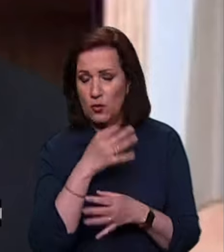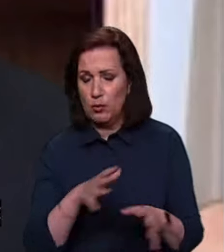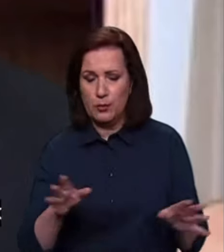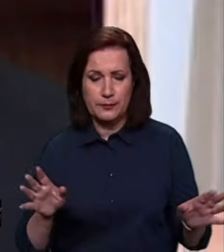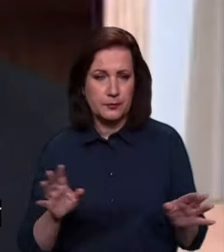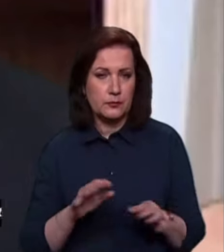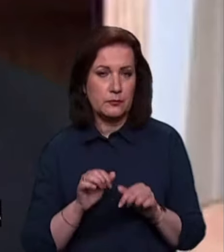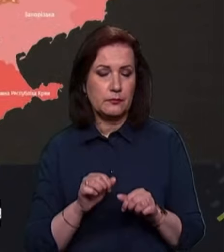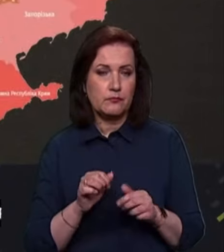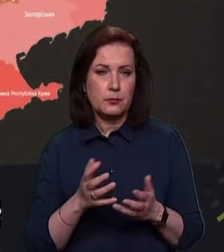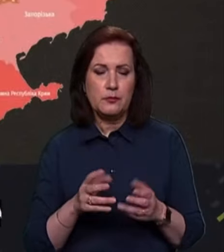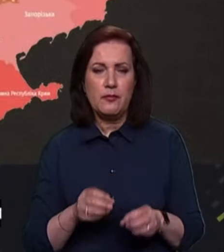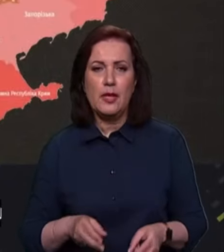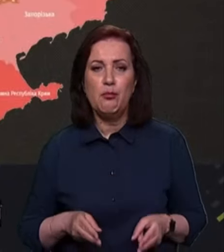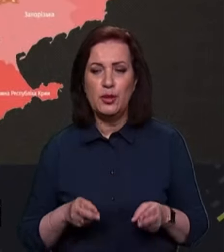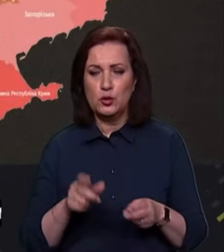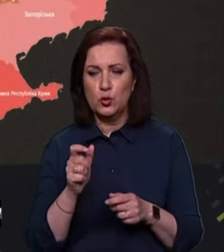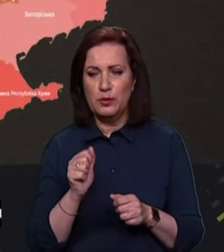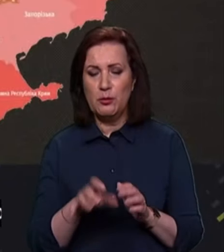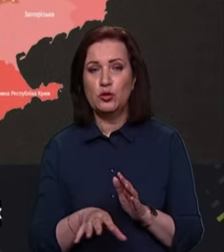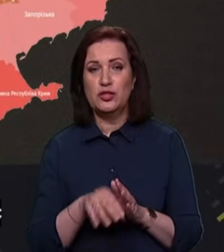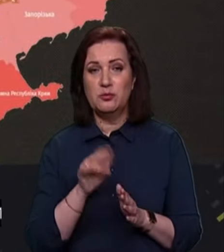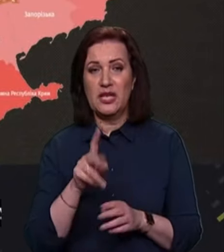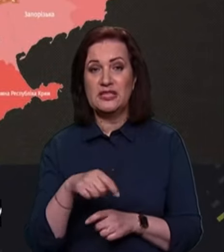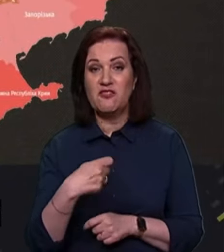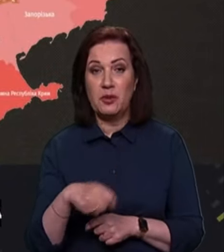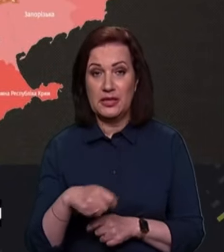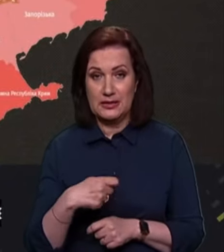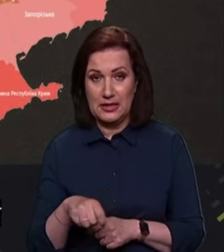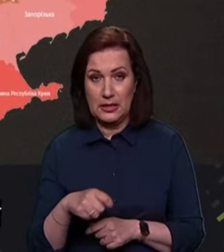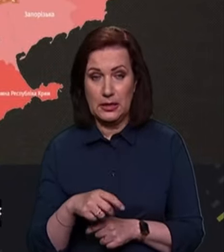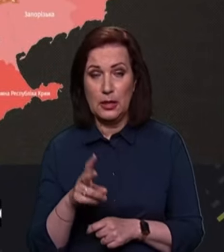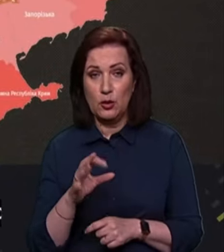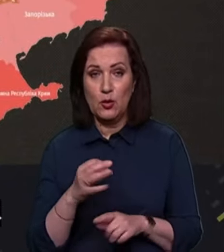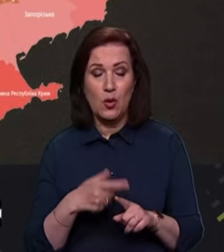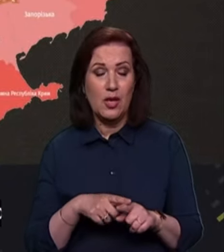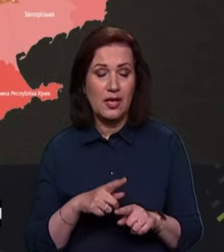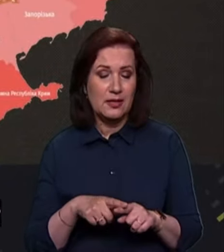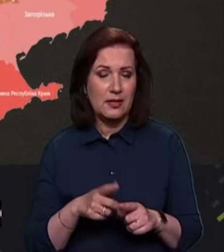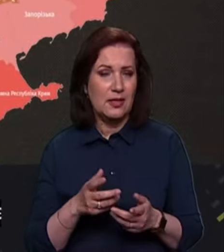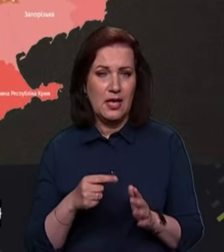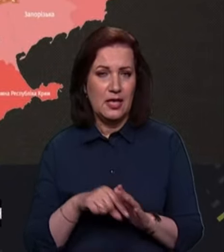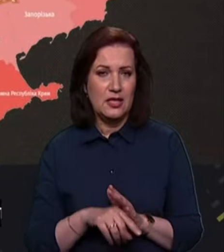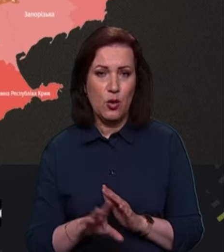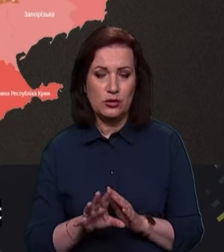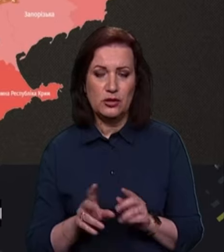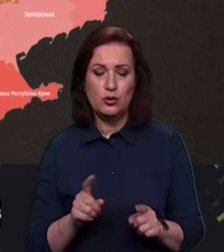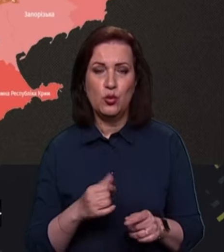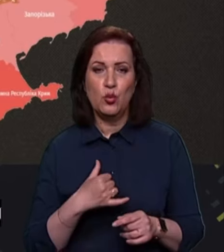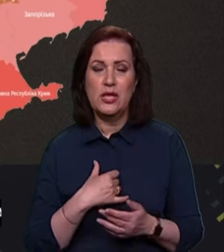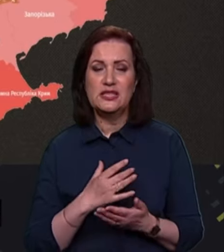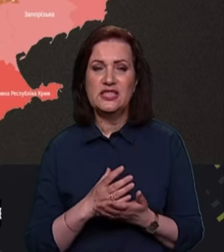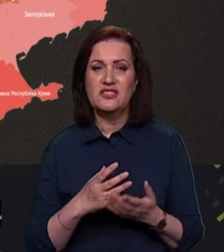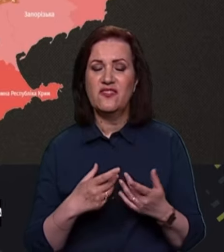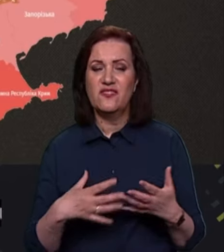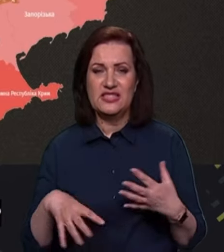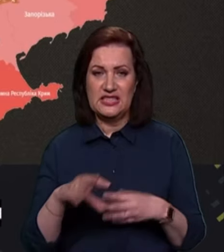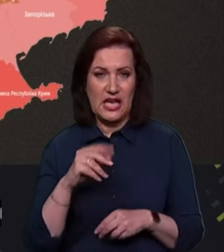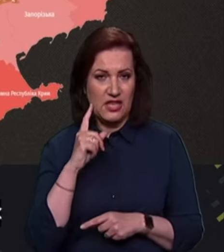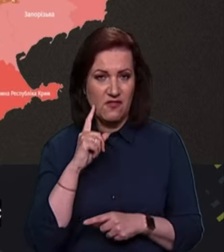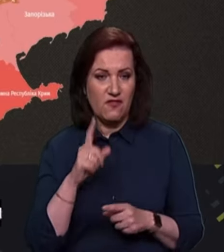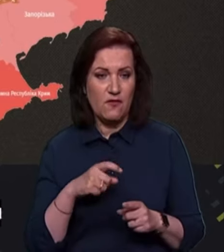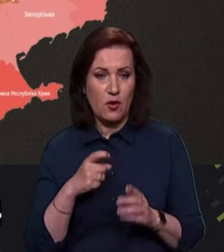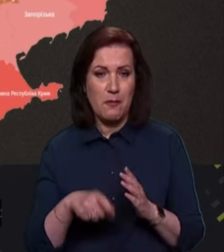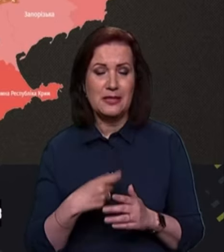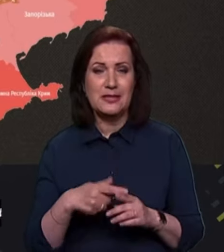даже, возможно, преступник может избираться президенты. Но это не означает, что у нас нас есть вся информация,